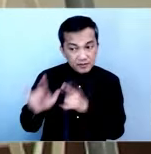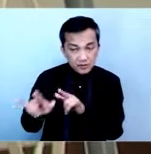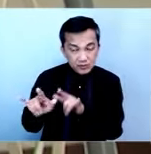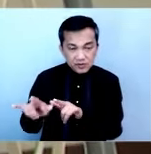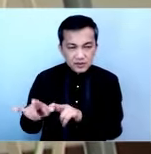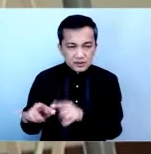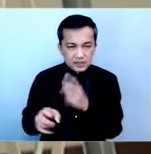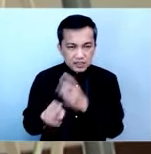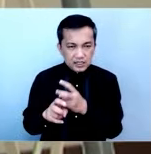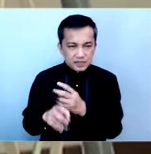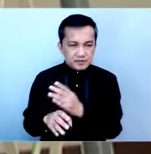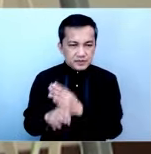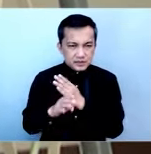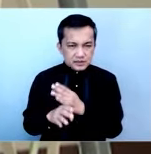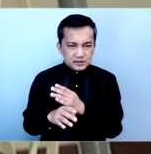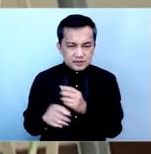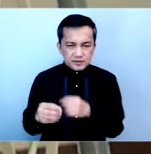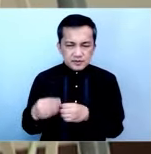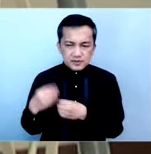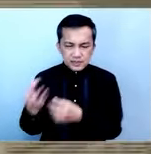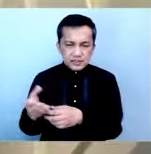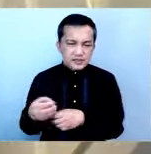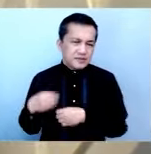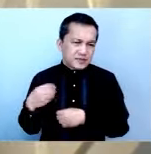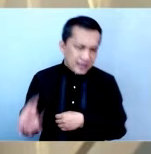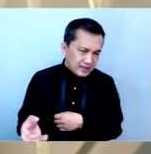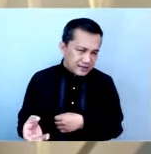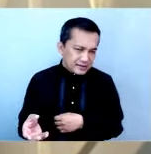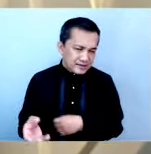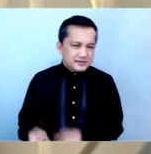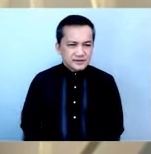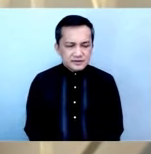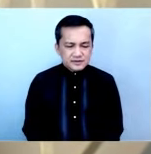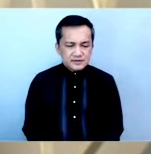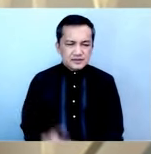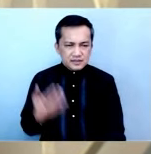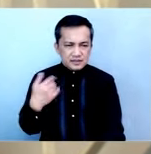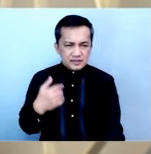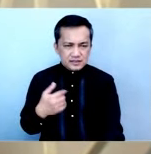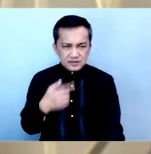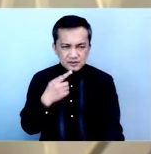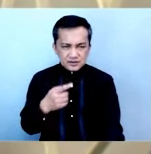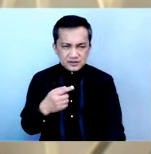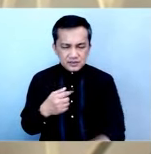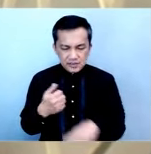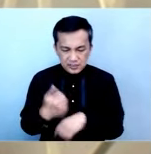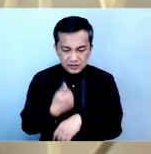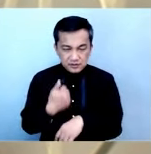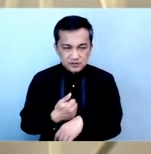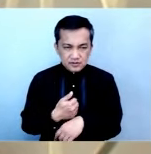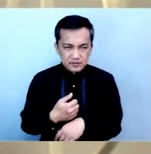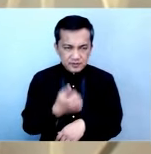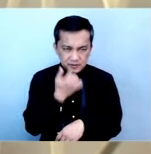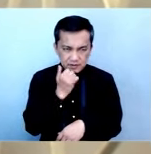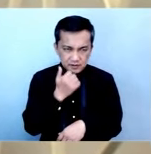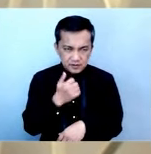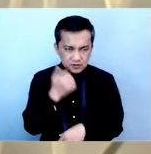mahirap pigilan na magbigay ng magbigay. Dati sinisisi ko na baka kasalanan ko kasi naging